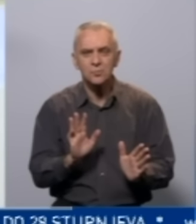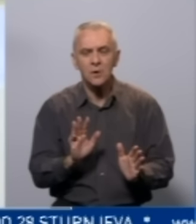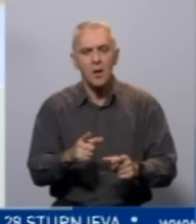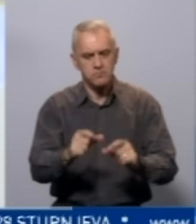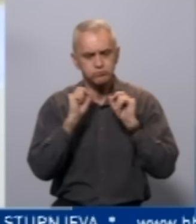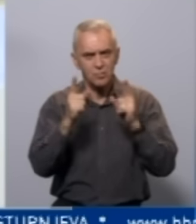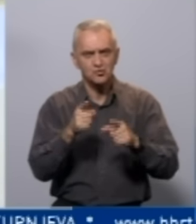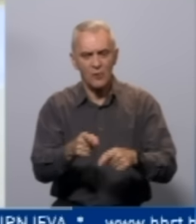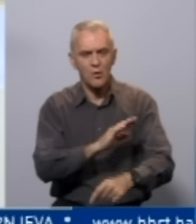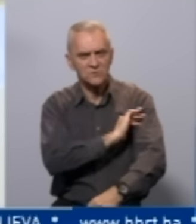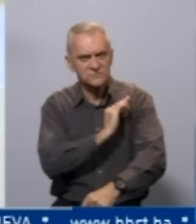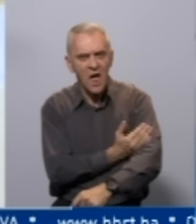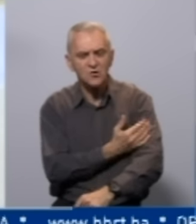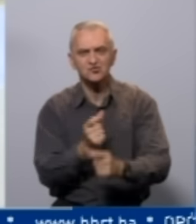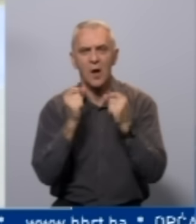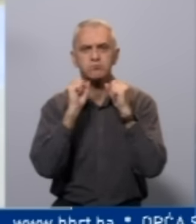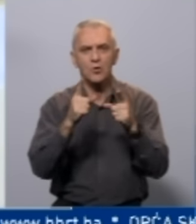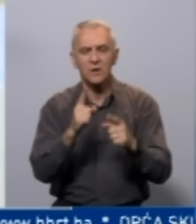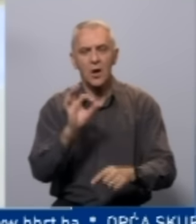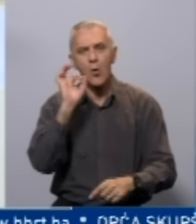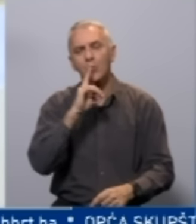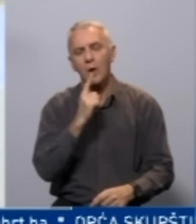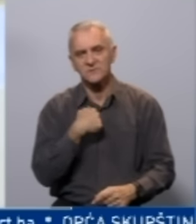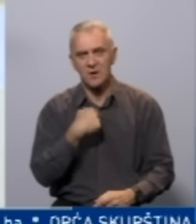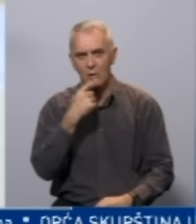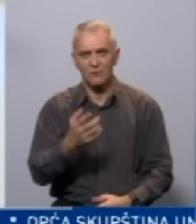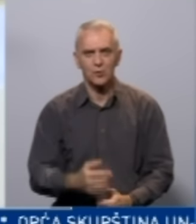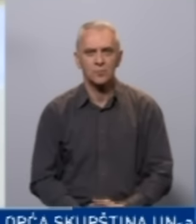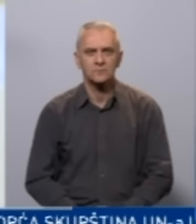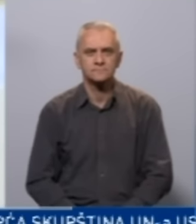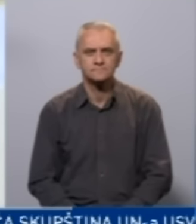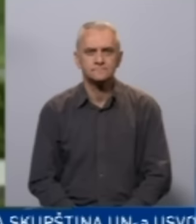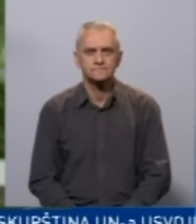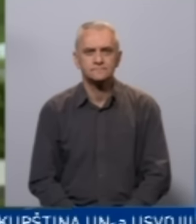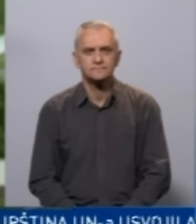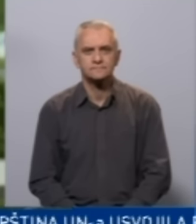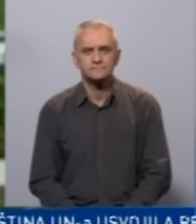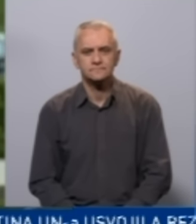ove snažne poruke o kojima sam ranije govorio.